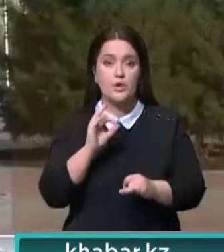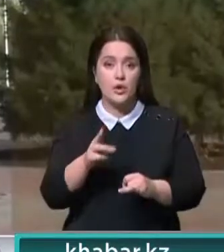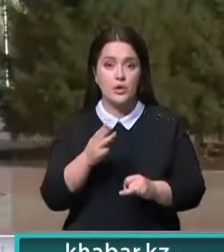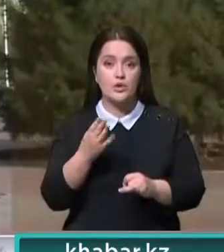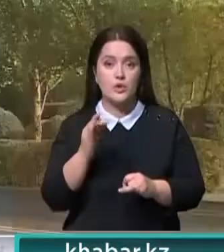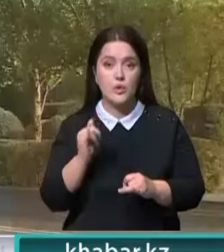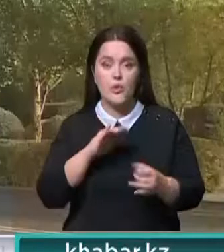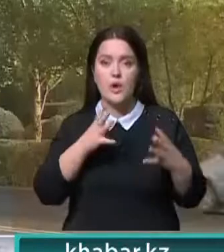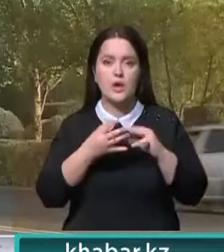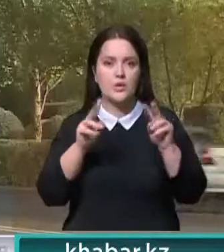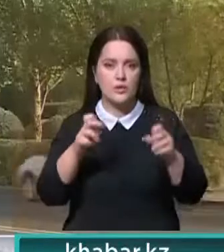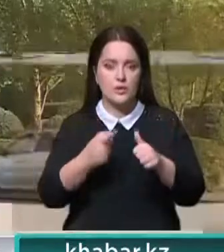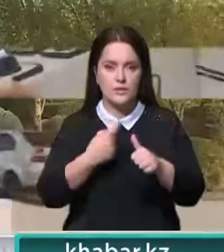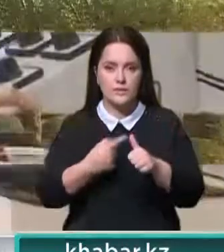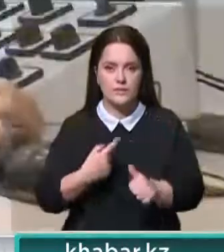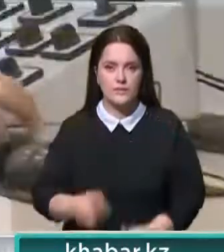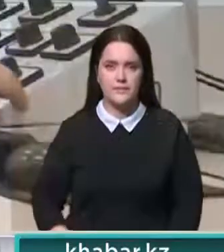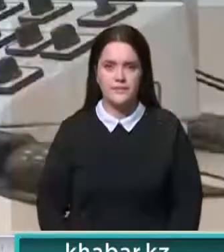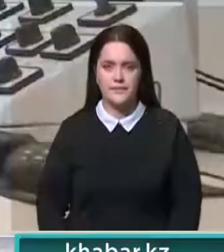ток-шоу «Итоги».